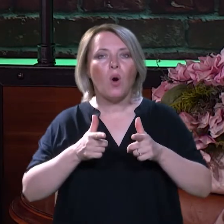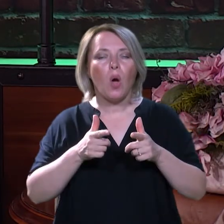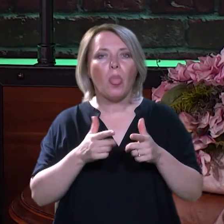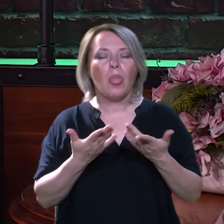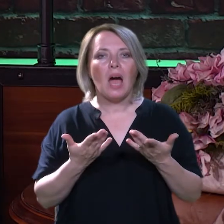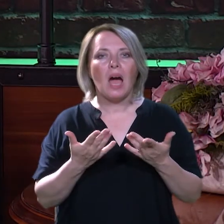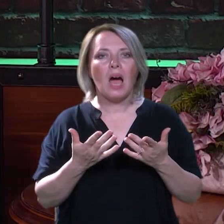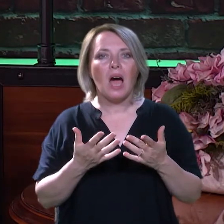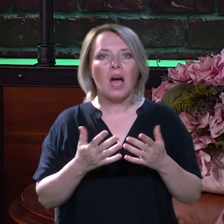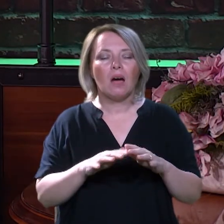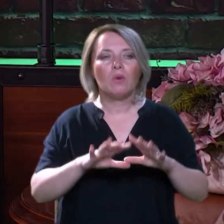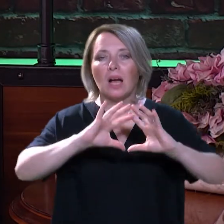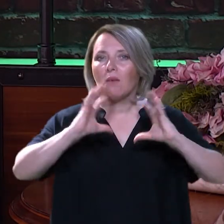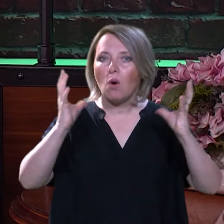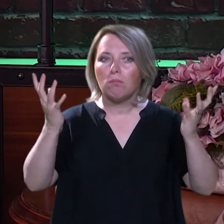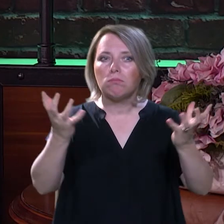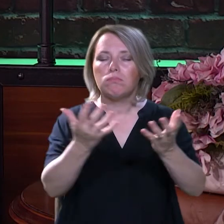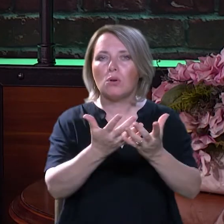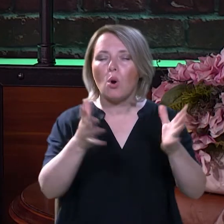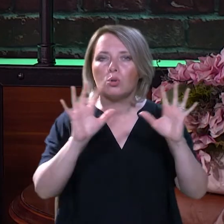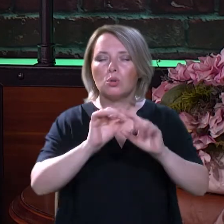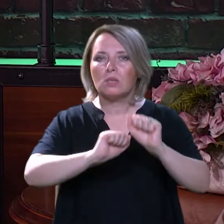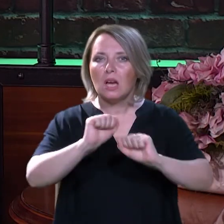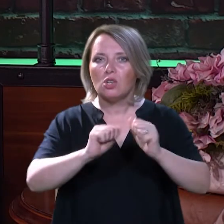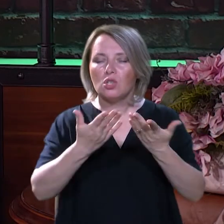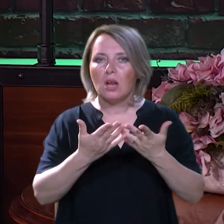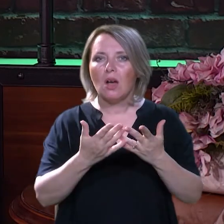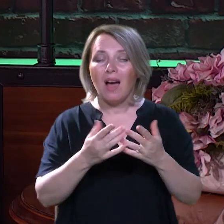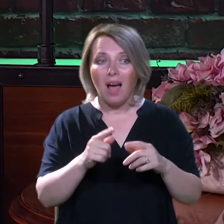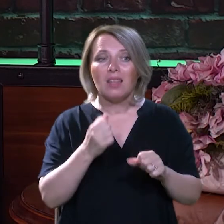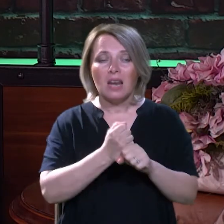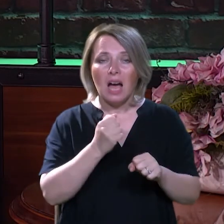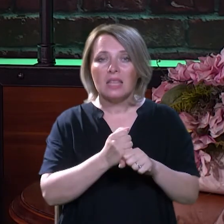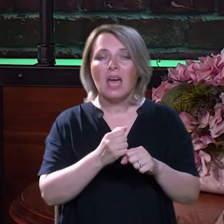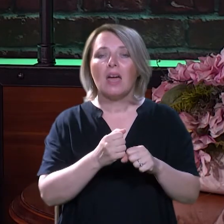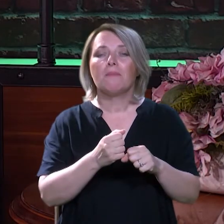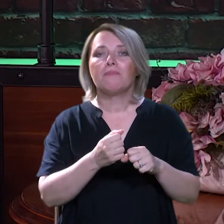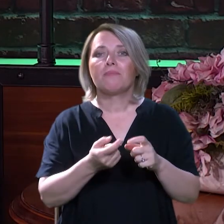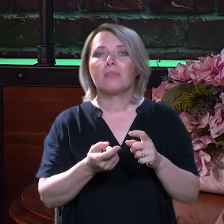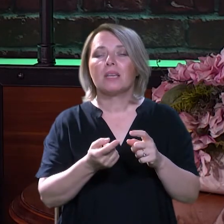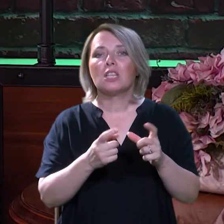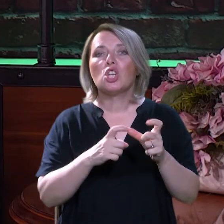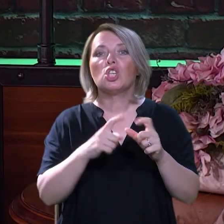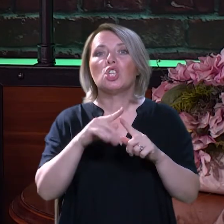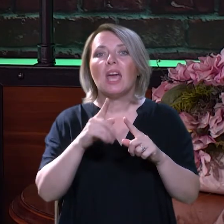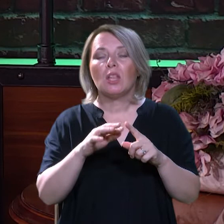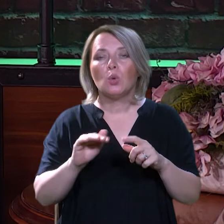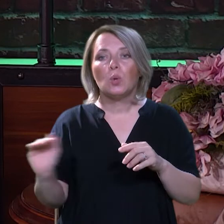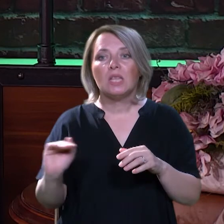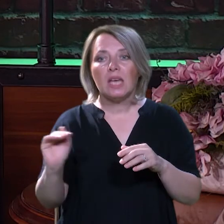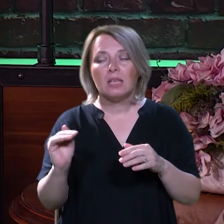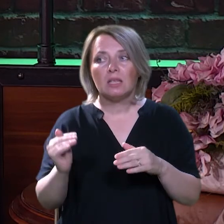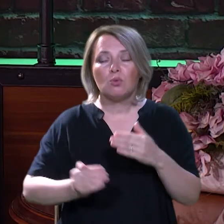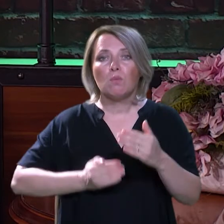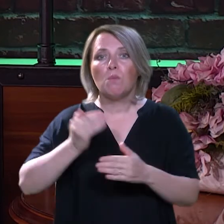nekakvoj staklenoj zaštićenoj kugli i iz najbolje namjere čine štetu djetetu. I onda dijete suočeno